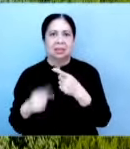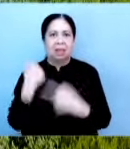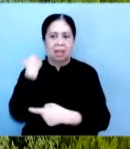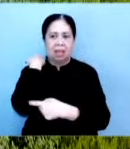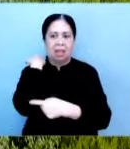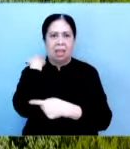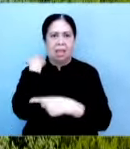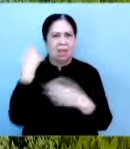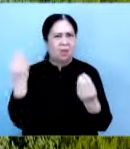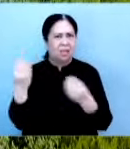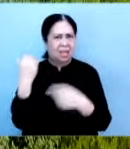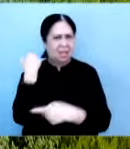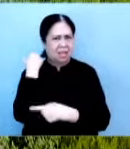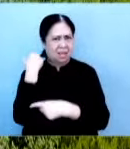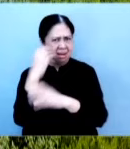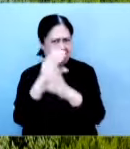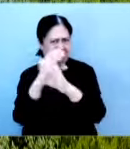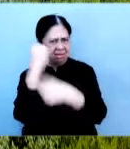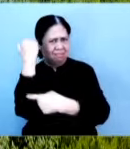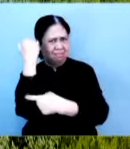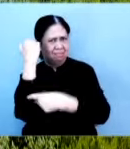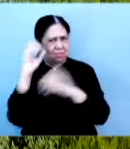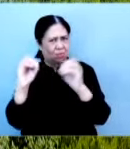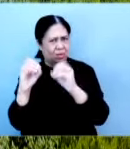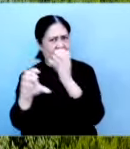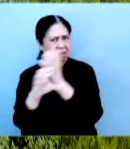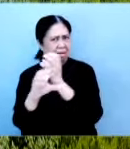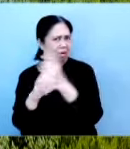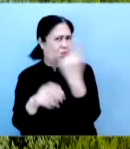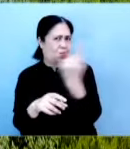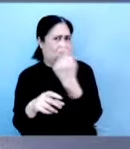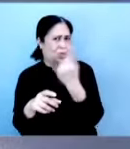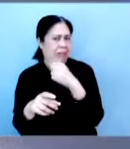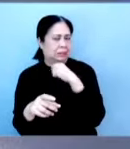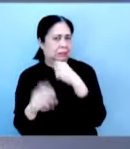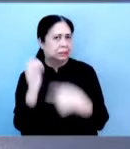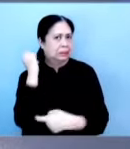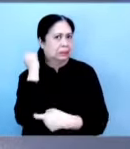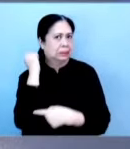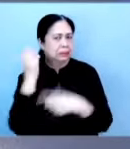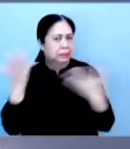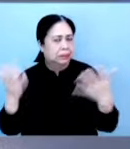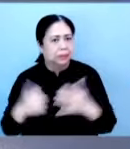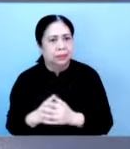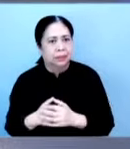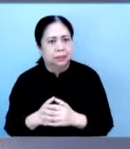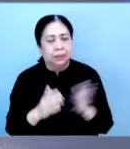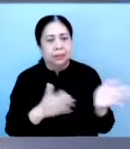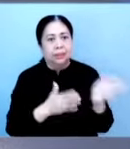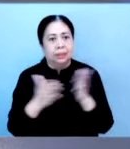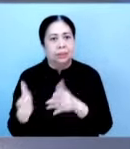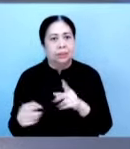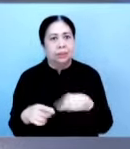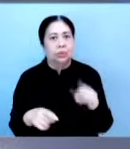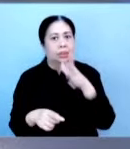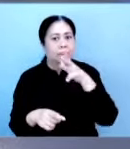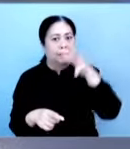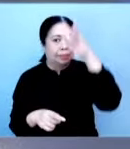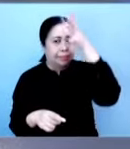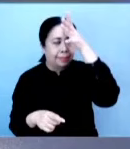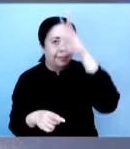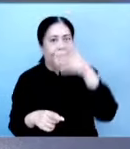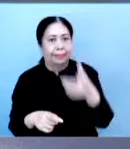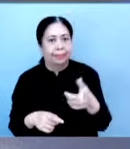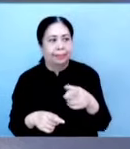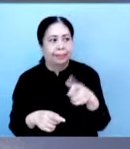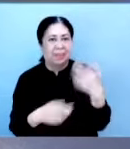na panganib o attractive newsan kasi sasakyan lang siya Oo Ito naman Attorney no Dito naman tayo doun sa mga magulang naman ng mga bata may